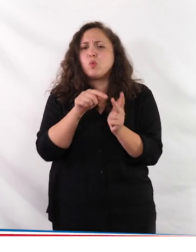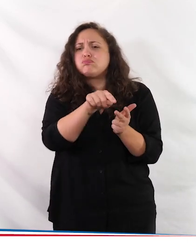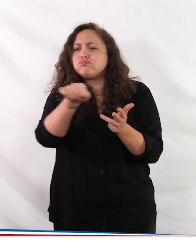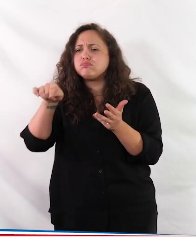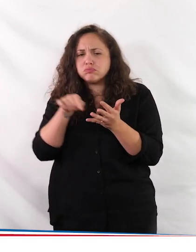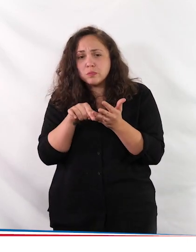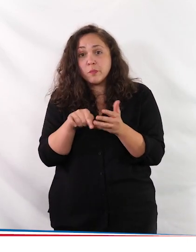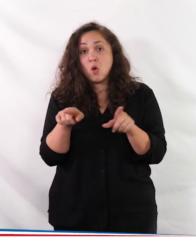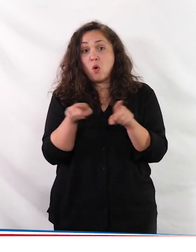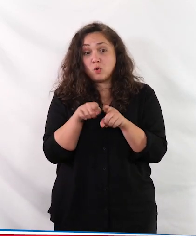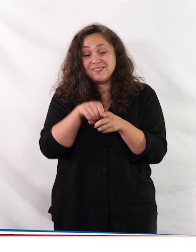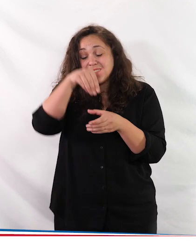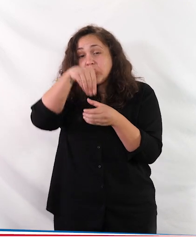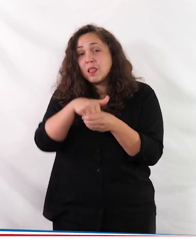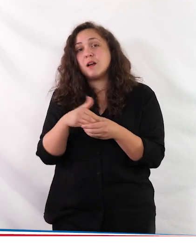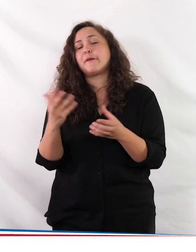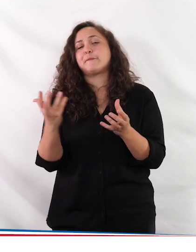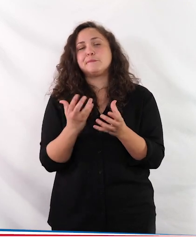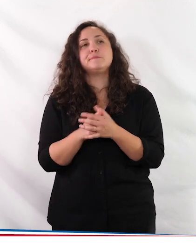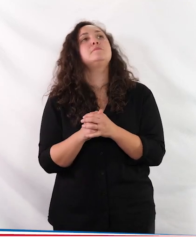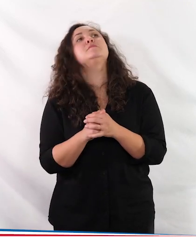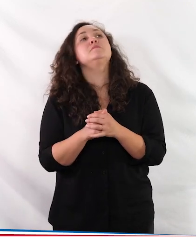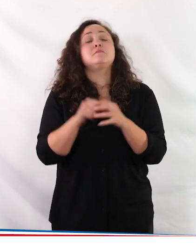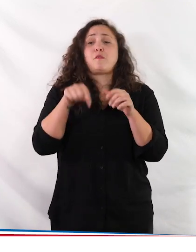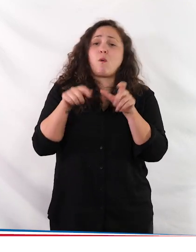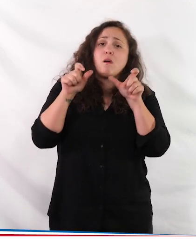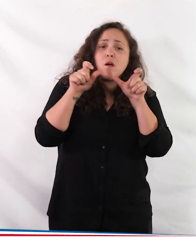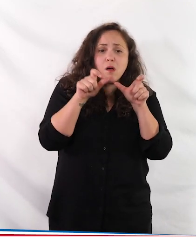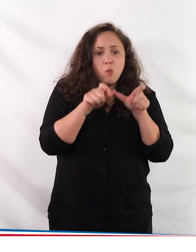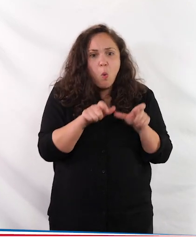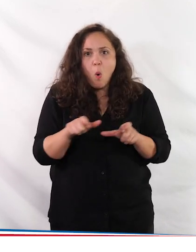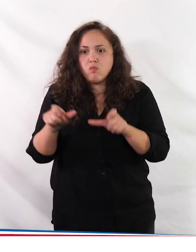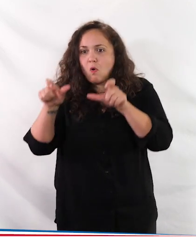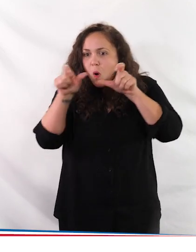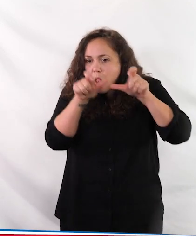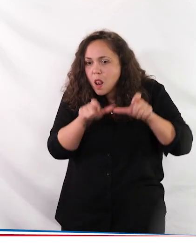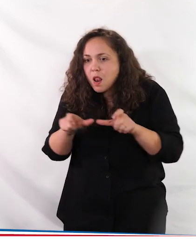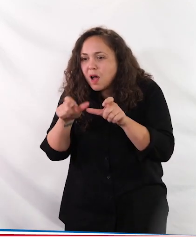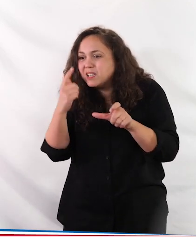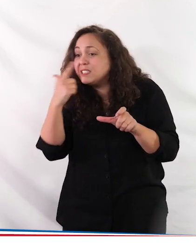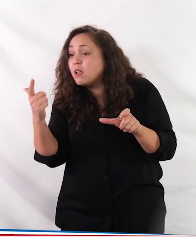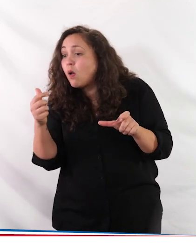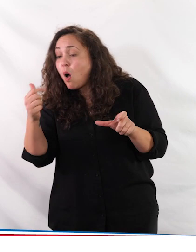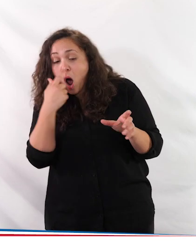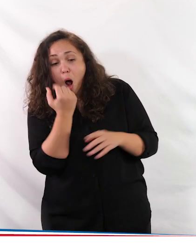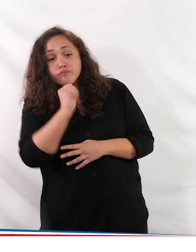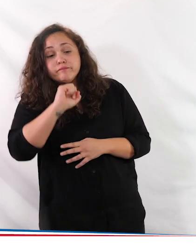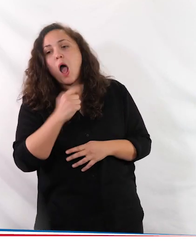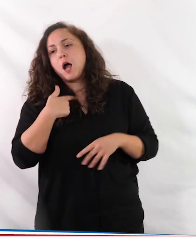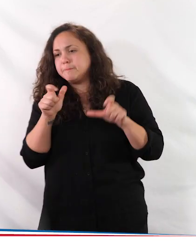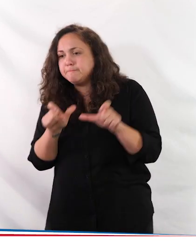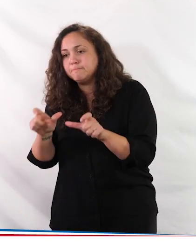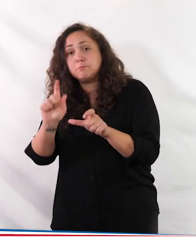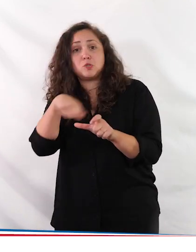cyclistes, tous les usagers de la rue, et un code de la rue qui puisse être contrôlé et sanctionné quand il n'est